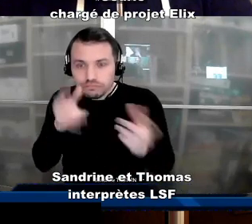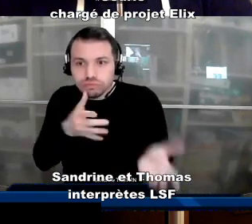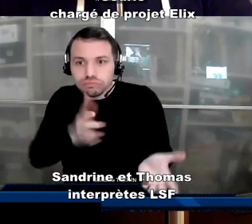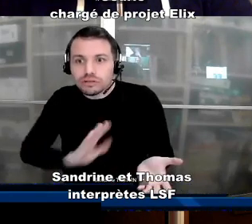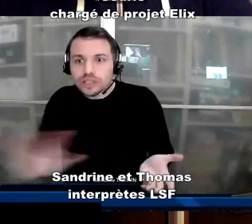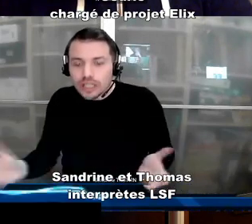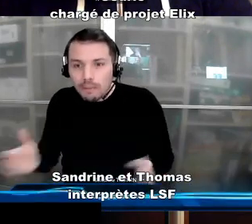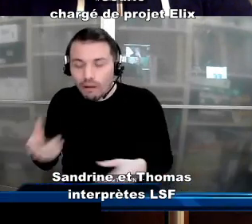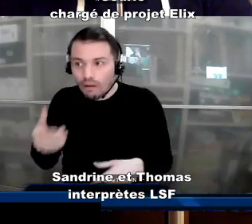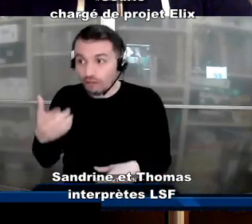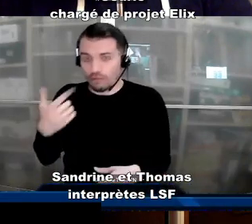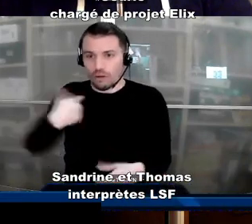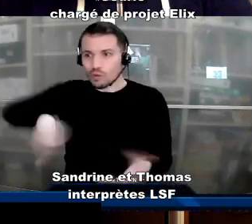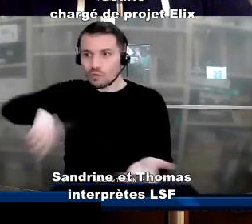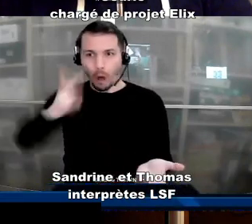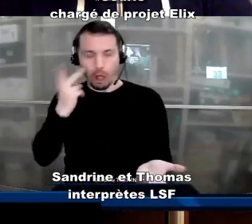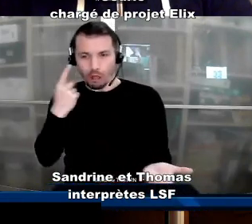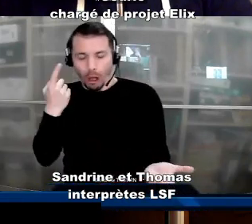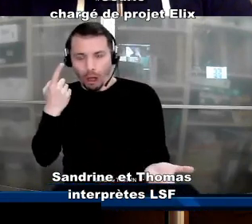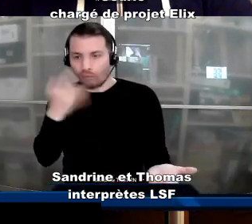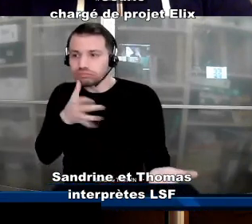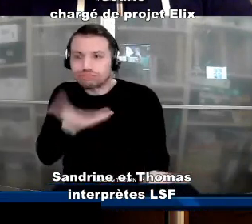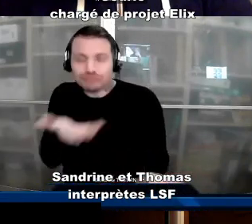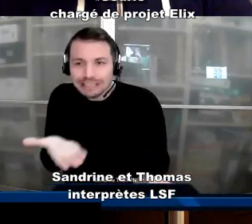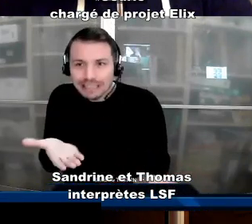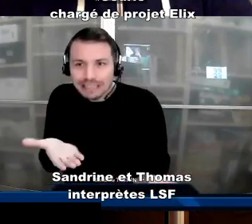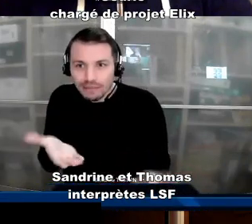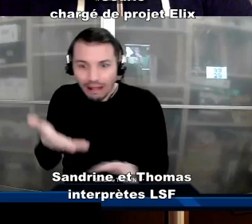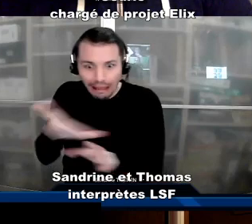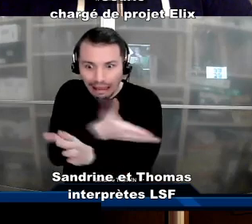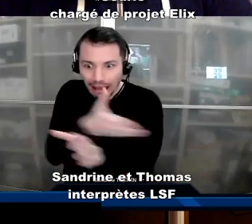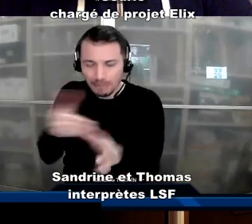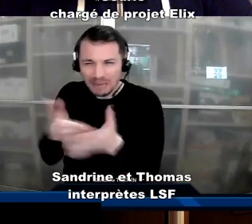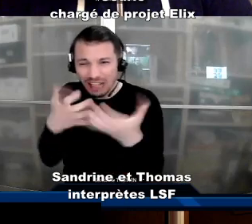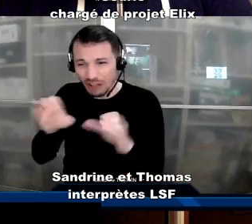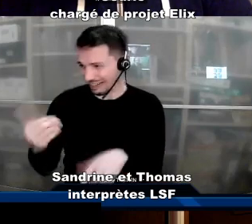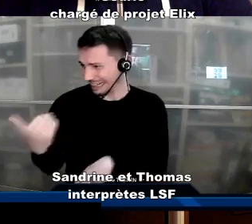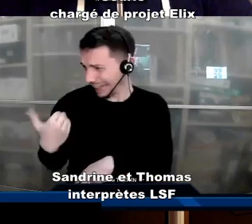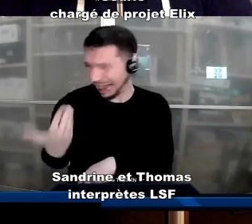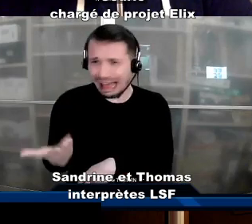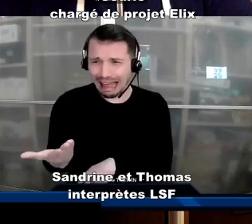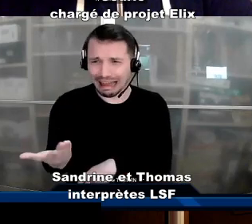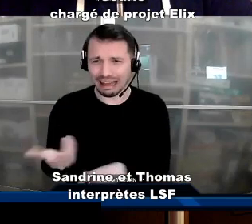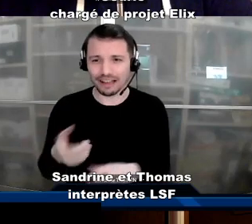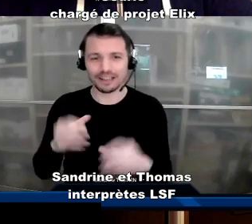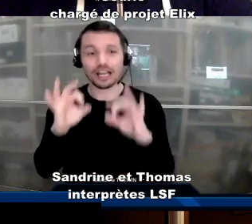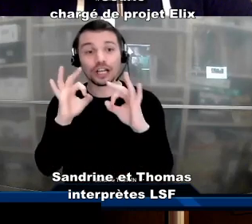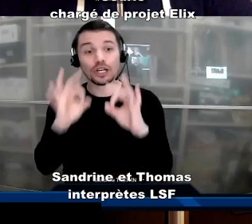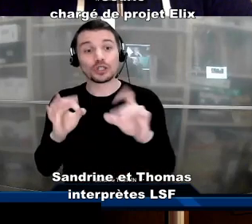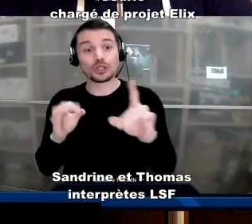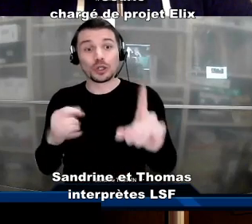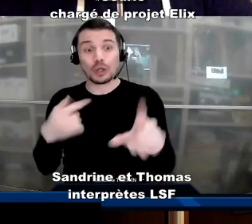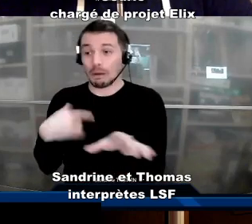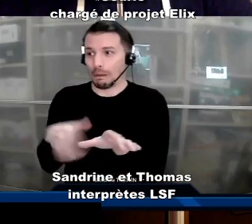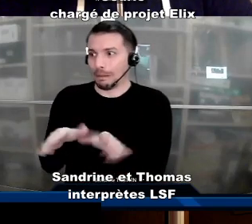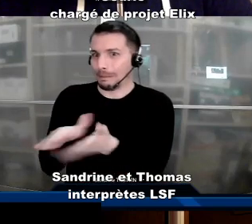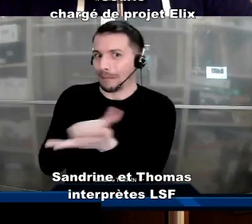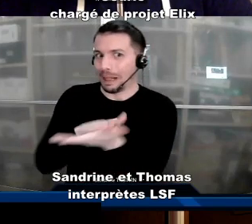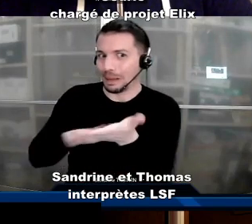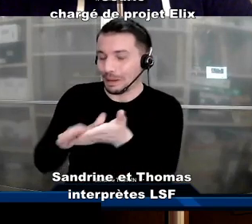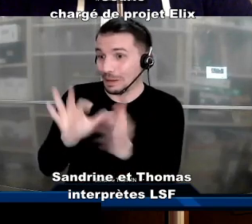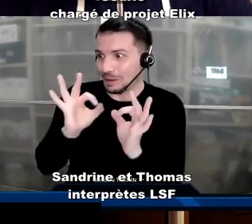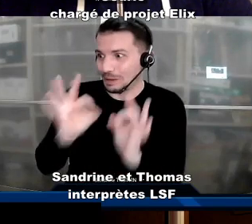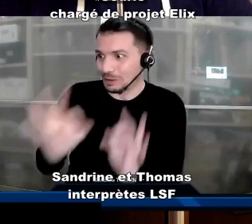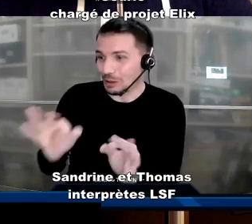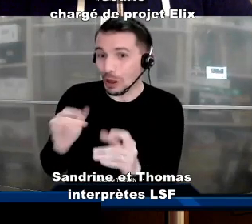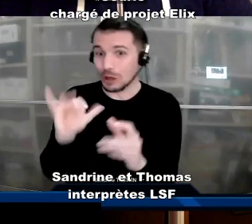Fanny, tu pourrais plus expliquer ça un peu mieux que moi. Ben, moi, je ne vais pas être forte pour expliquer un jeu de